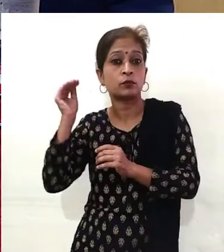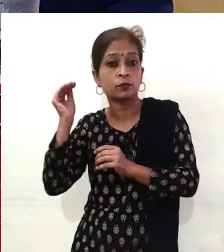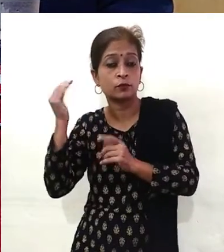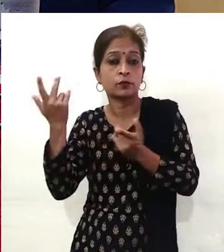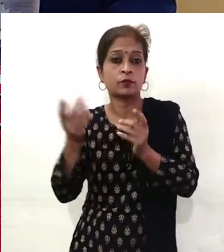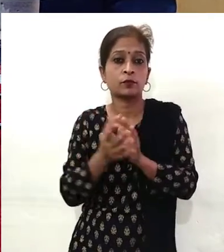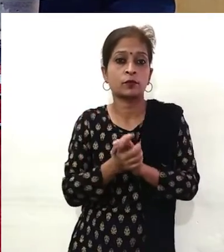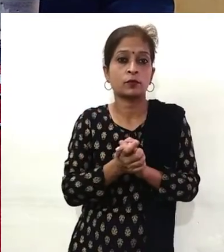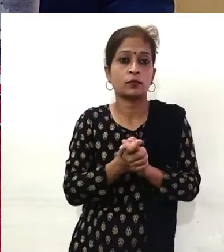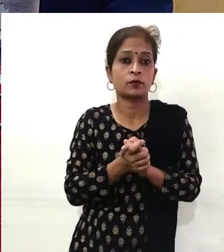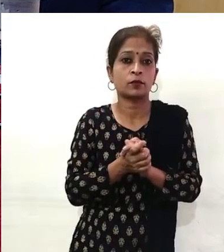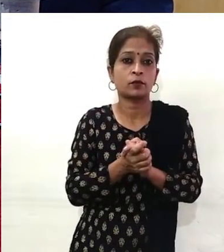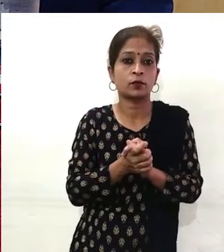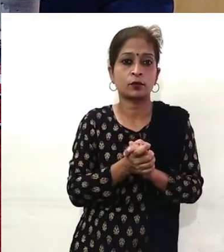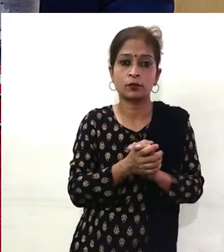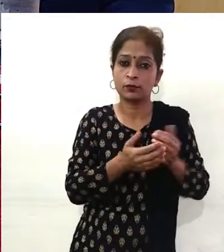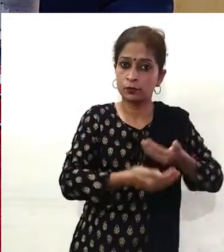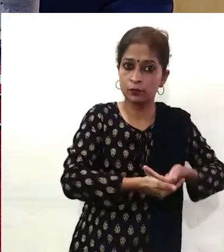वंदना कर,